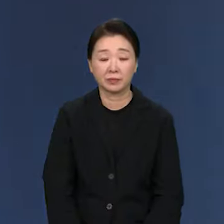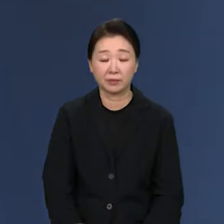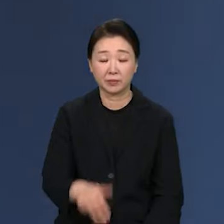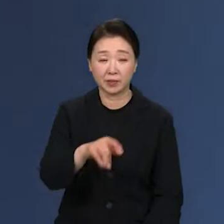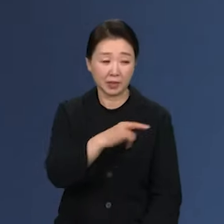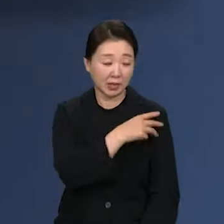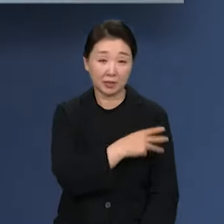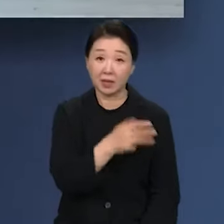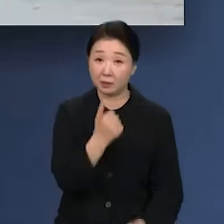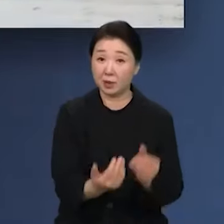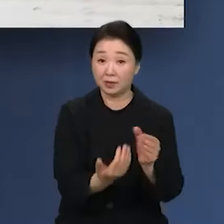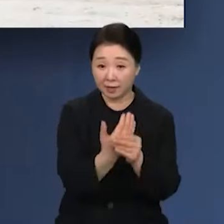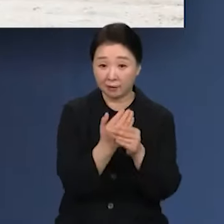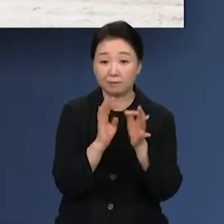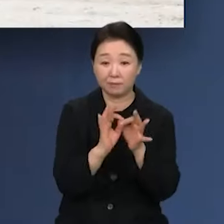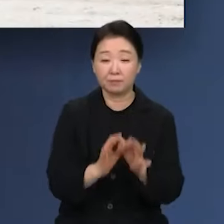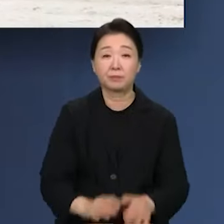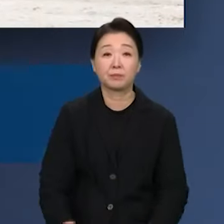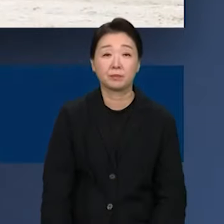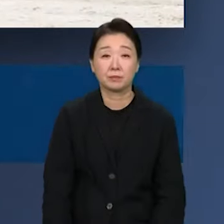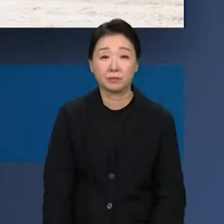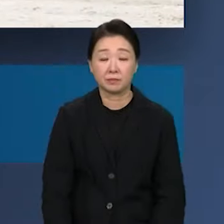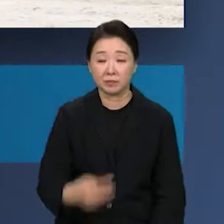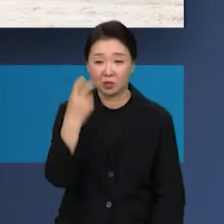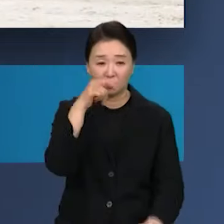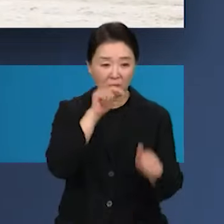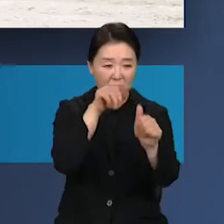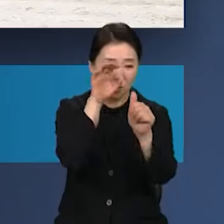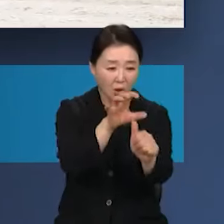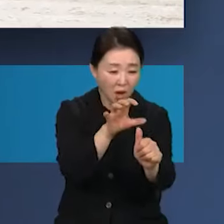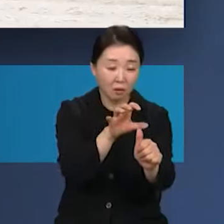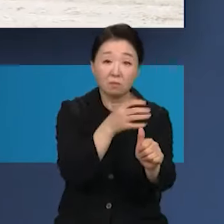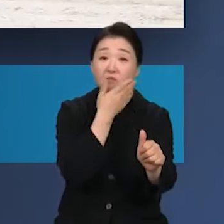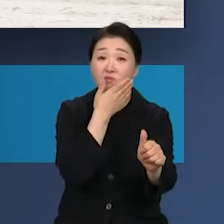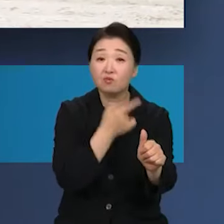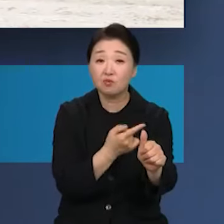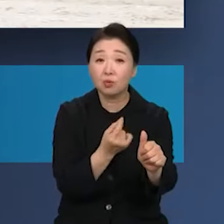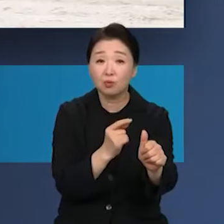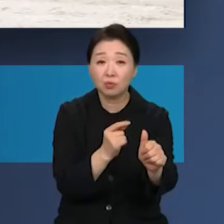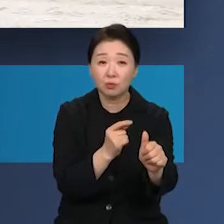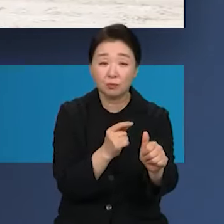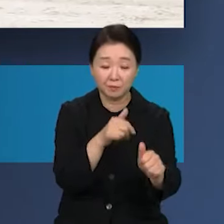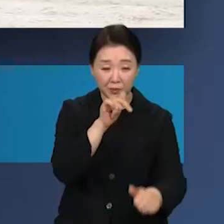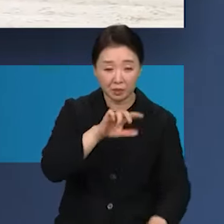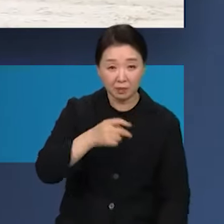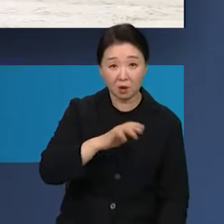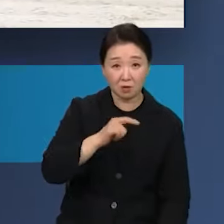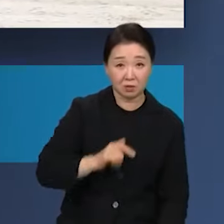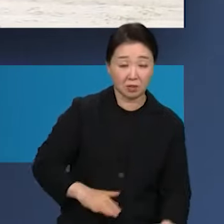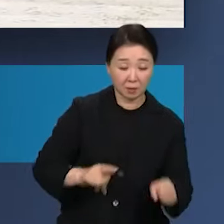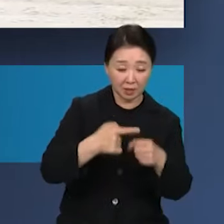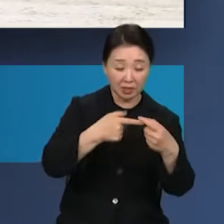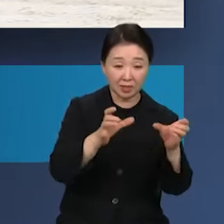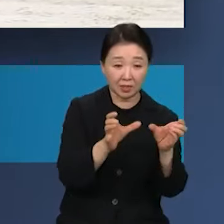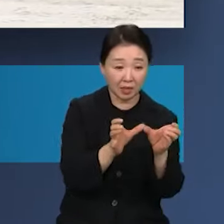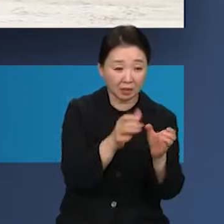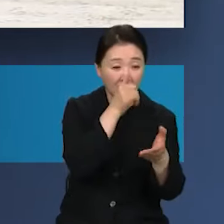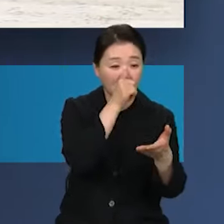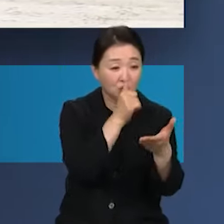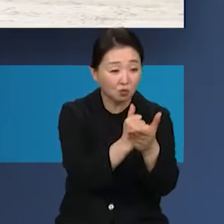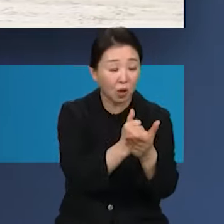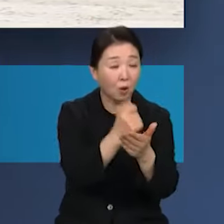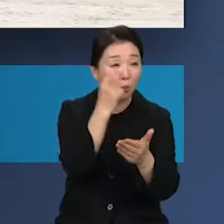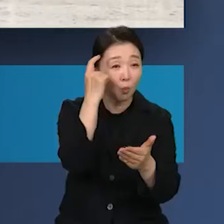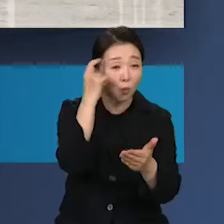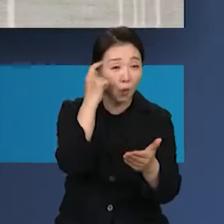최상병 사건 소식으로 이어갑니다. 수사 외압 의혹의 핵심 중 하나는 임성근 해병대 1사단장의 혐의가 왜, 어떤